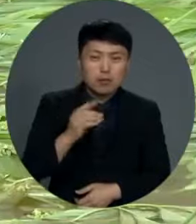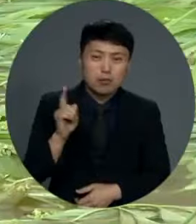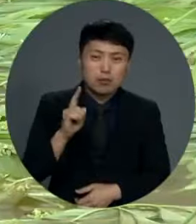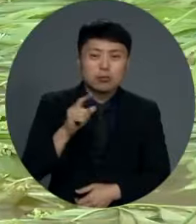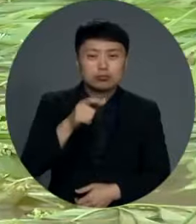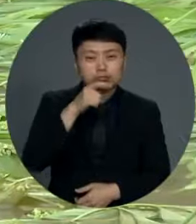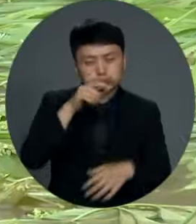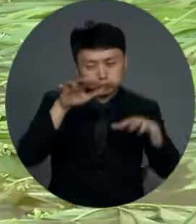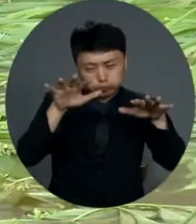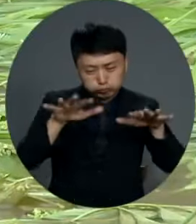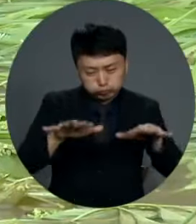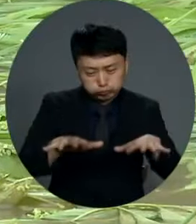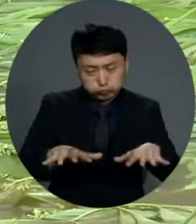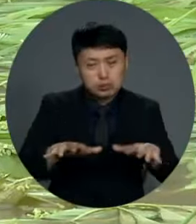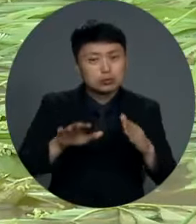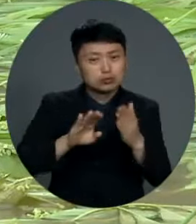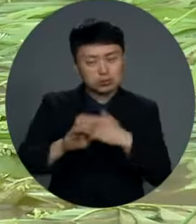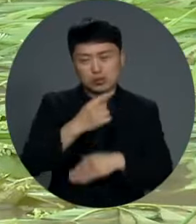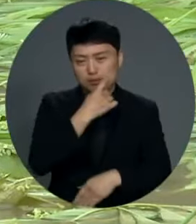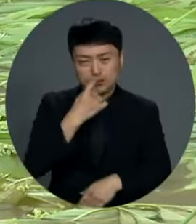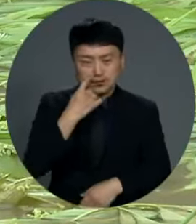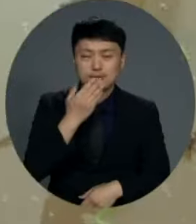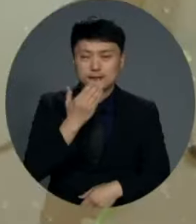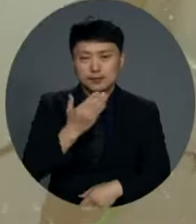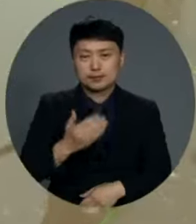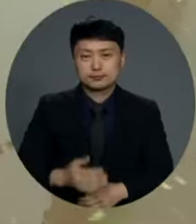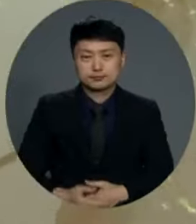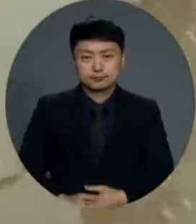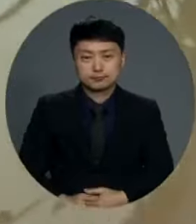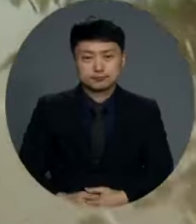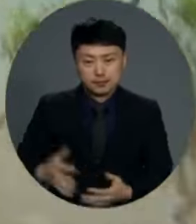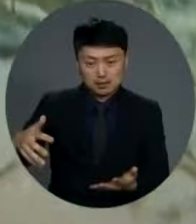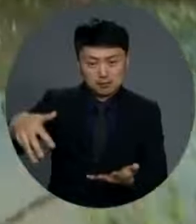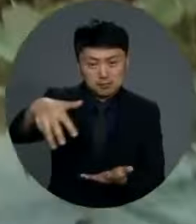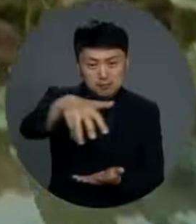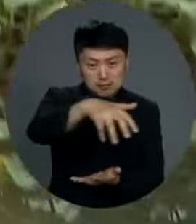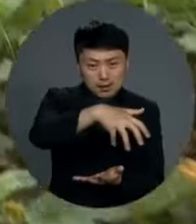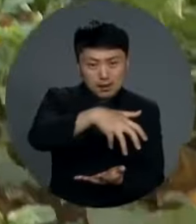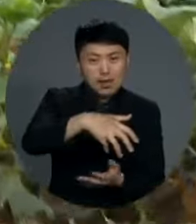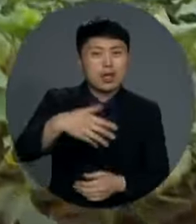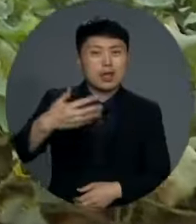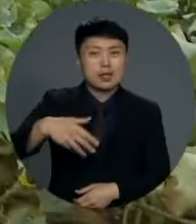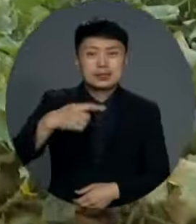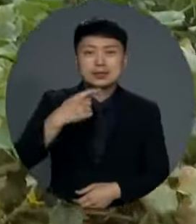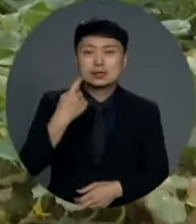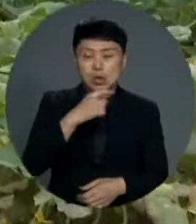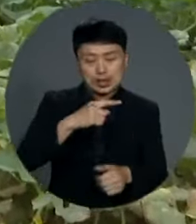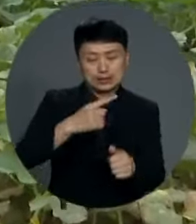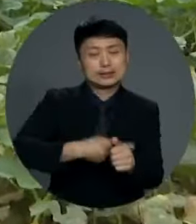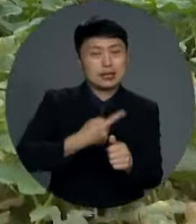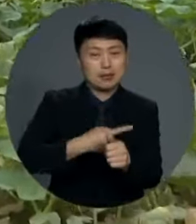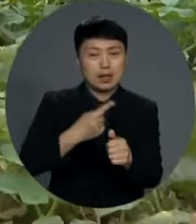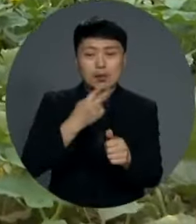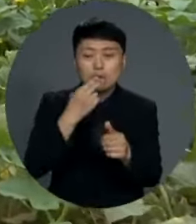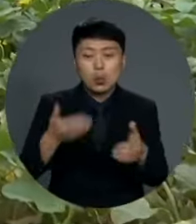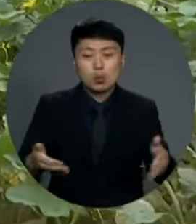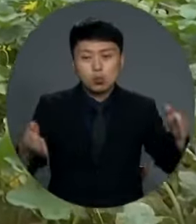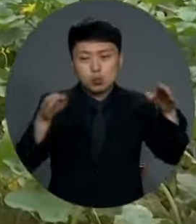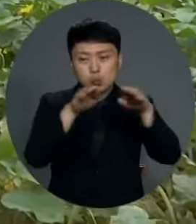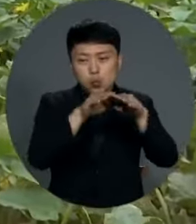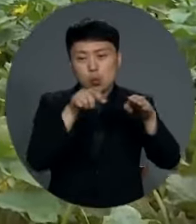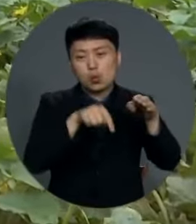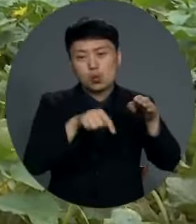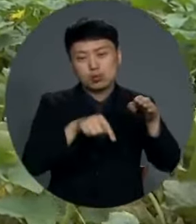물이 빠져봐야 가늠할 수 있을 정도입니다. 수확을 미처 끝내지 못한 참외 비닐하우스에도 보시는